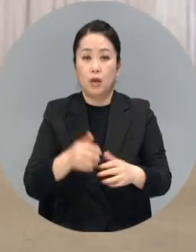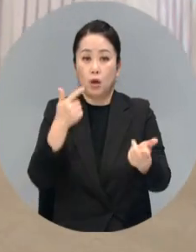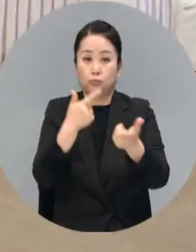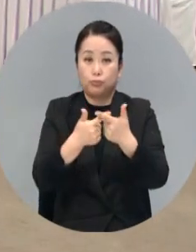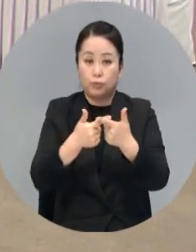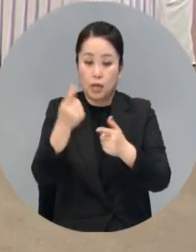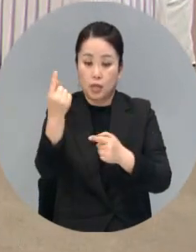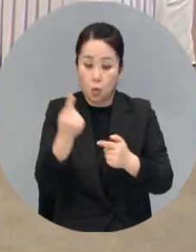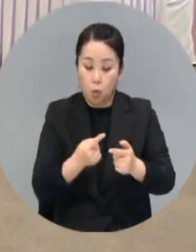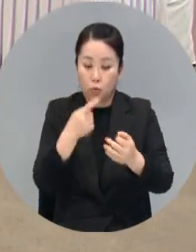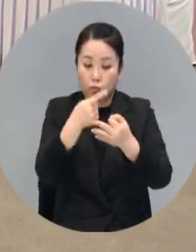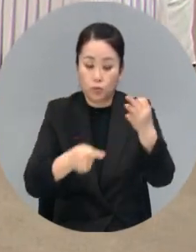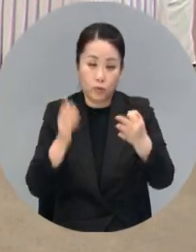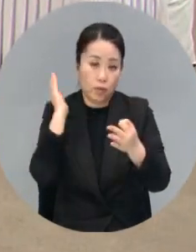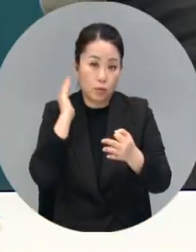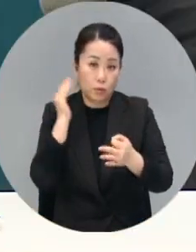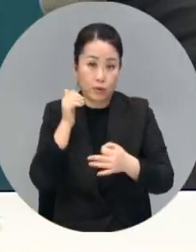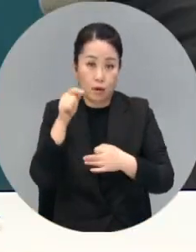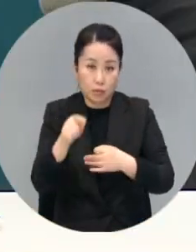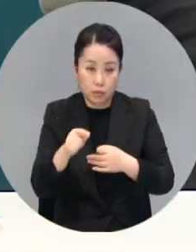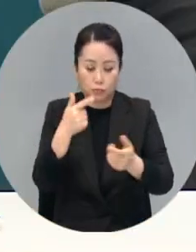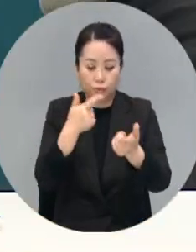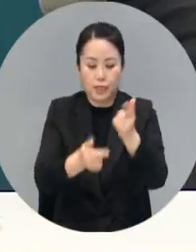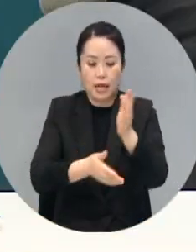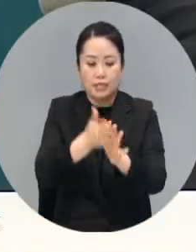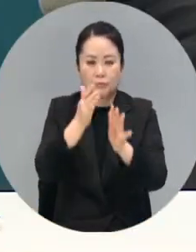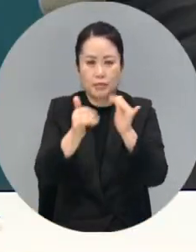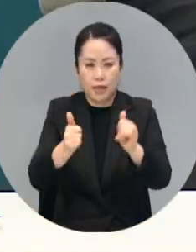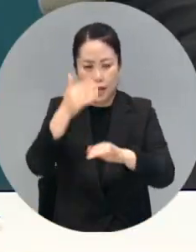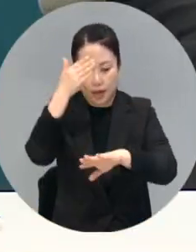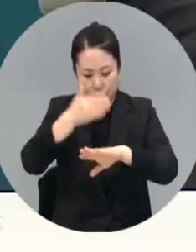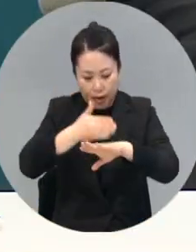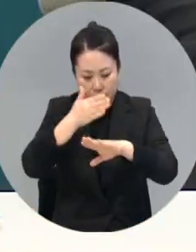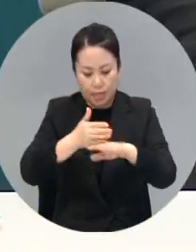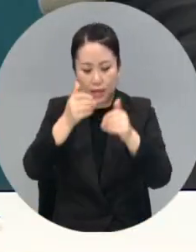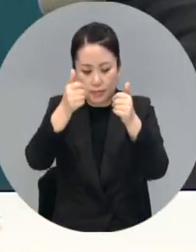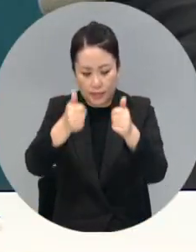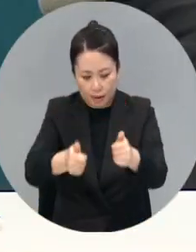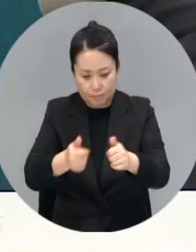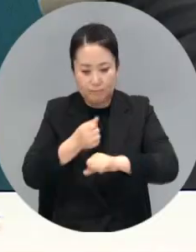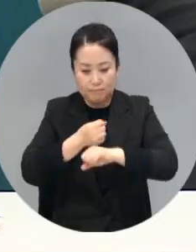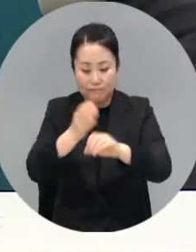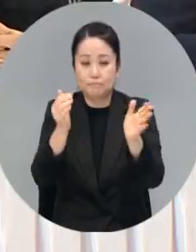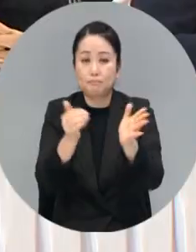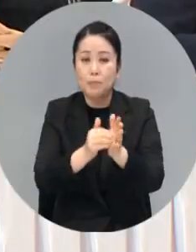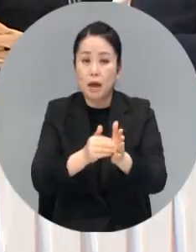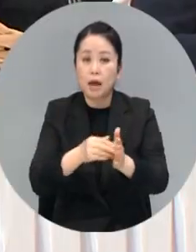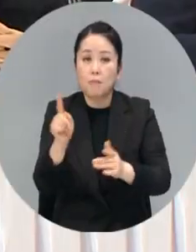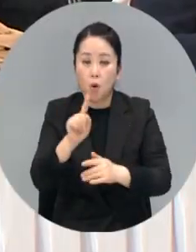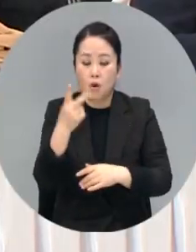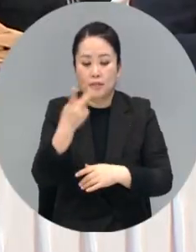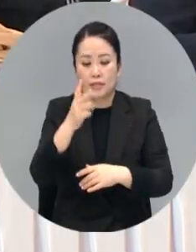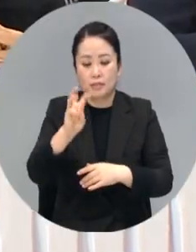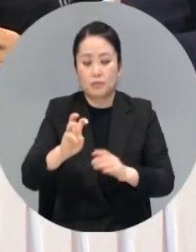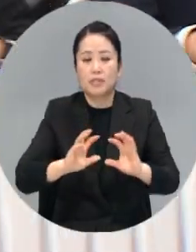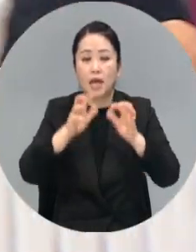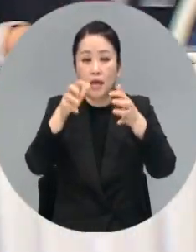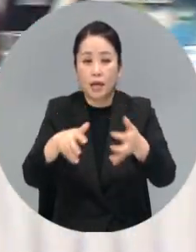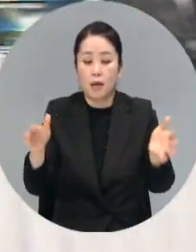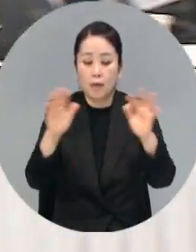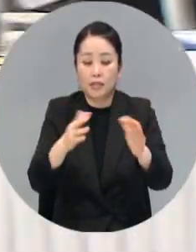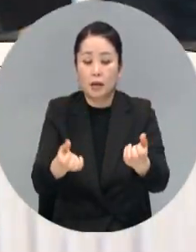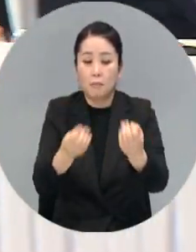부산을 찾은 윤석열 대통령은 먼저 부산 시민들에게 감사 인사부터 전했습니다. 2030 세계박람회 부산